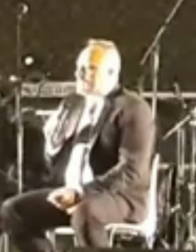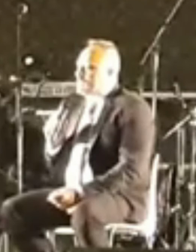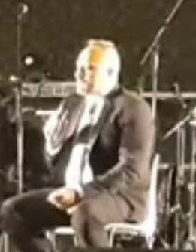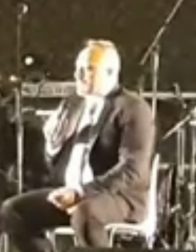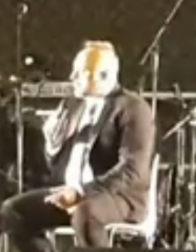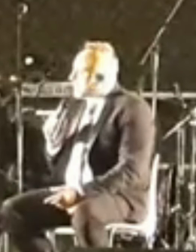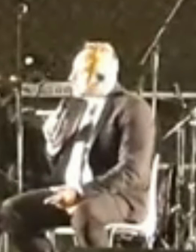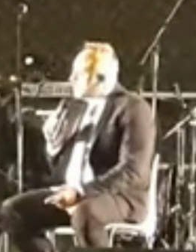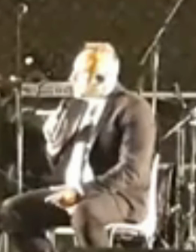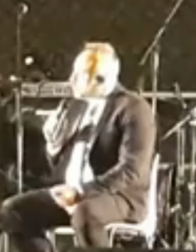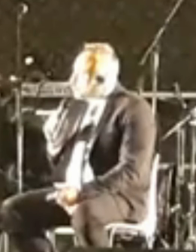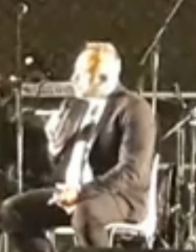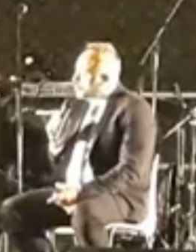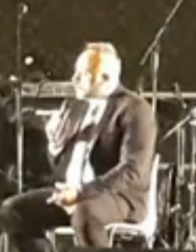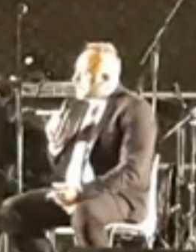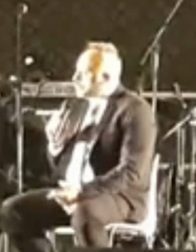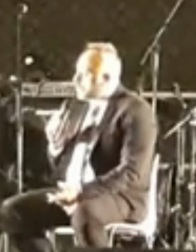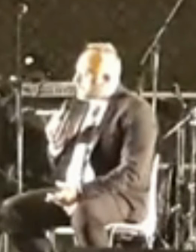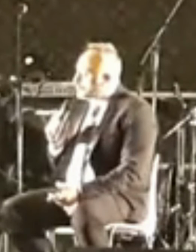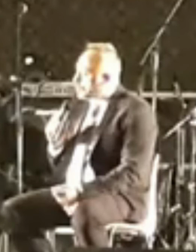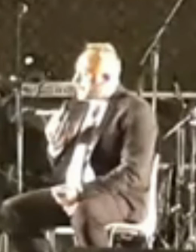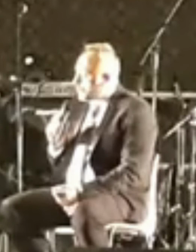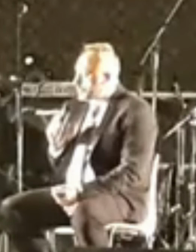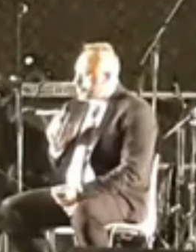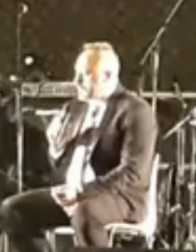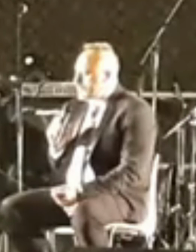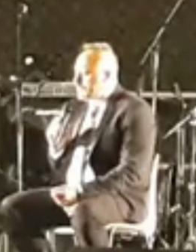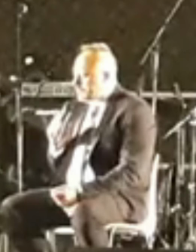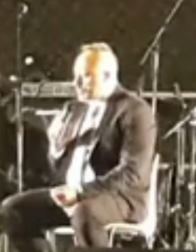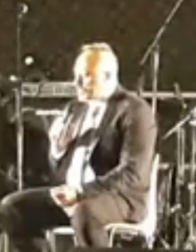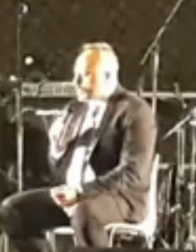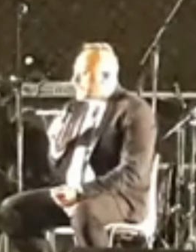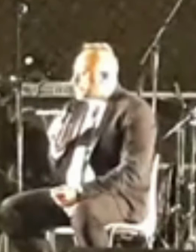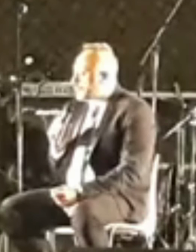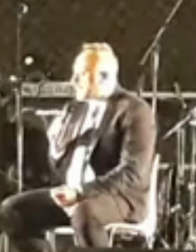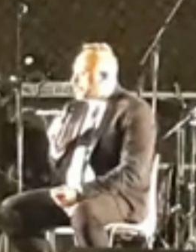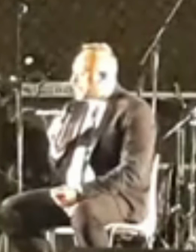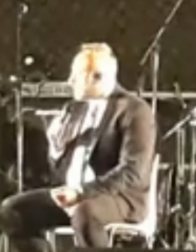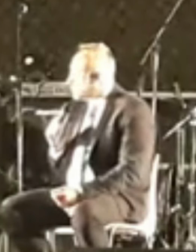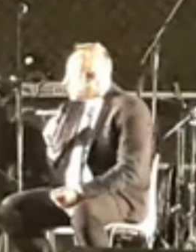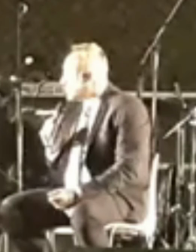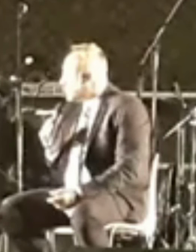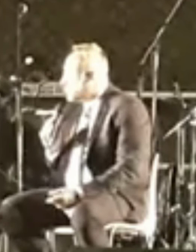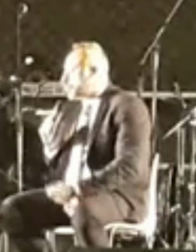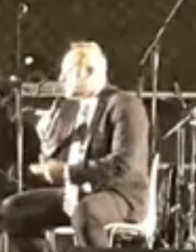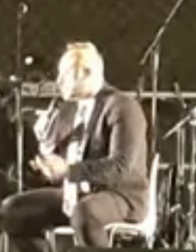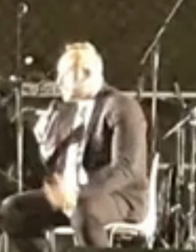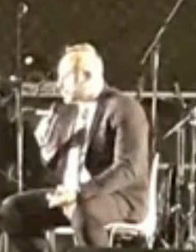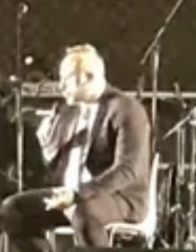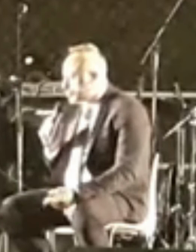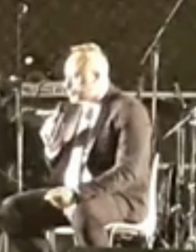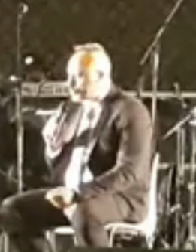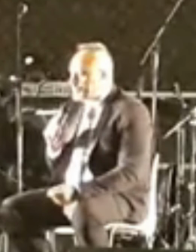Sì. Mi ha parlato di te, io subito ho ricollegato a quell'evento al quale ho partecipato, nell'ambito del quale tu mi hai toccato le corde del cuore, come hai